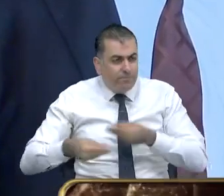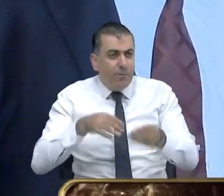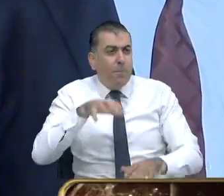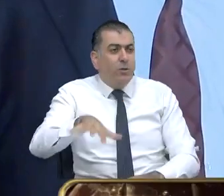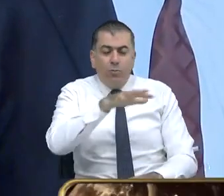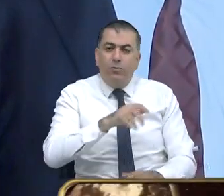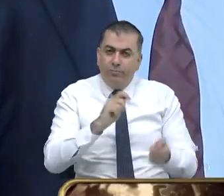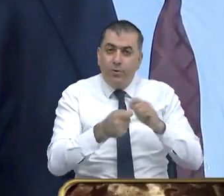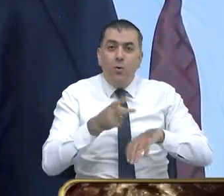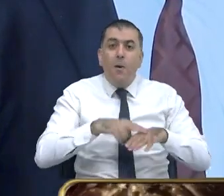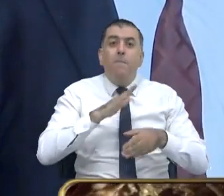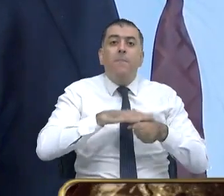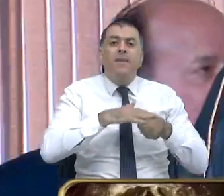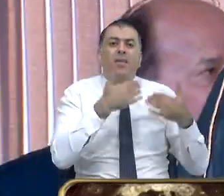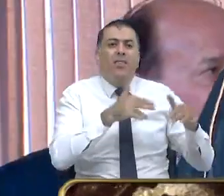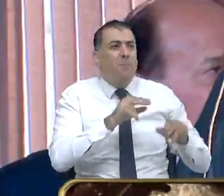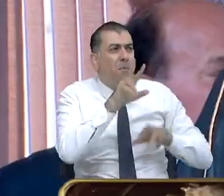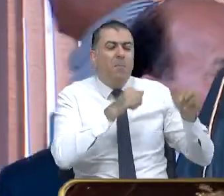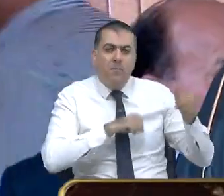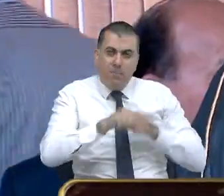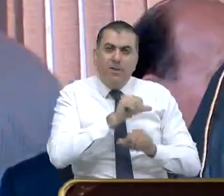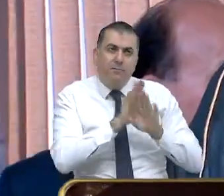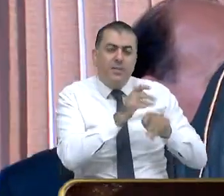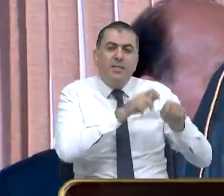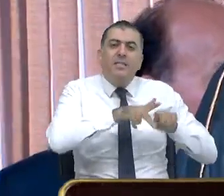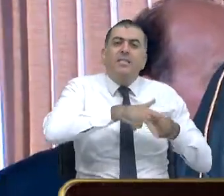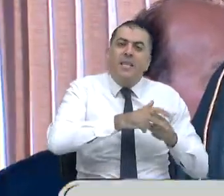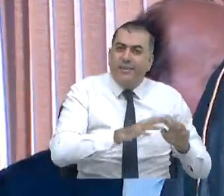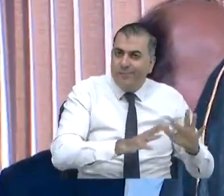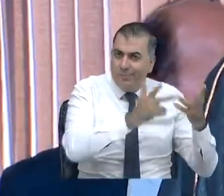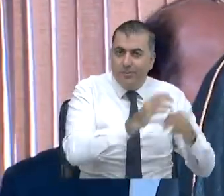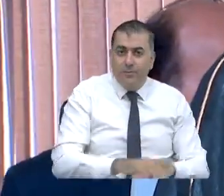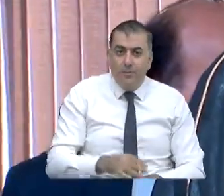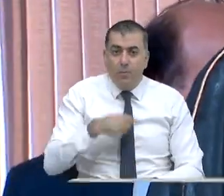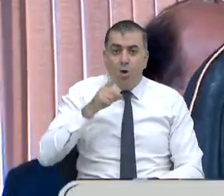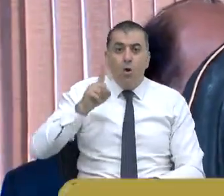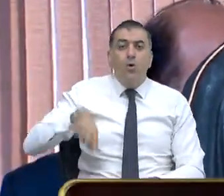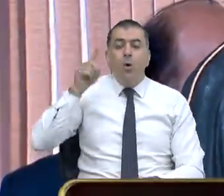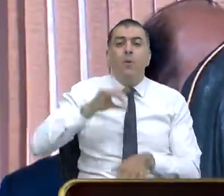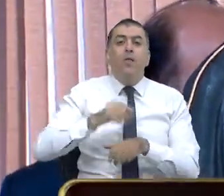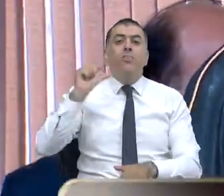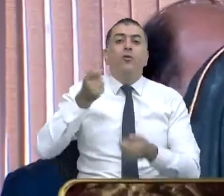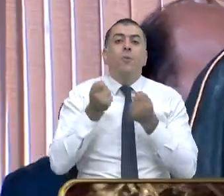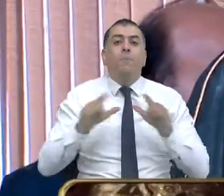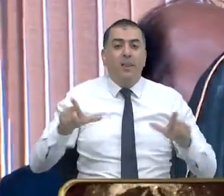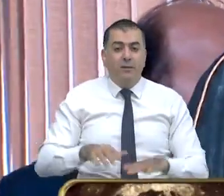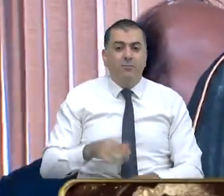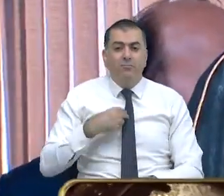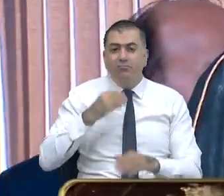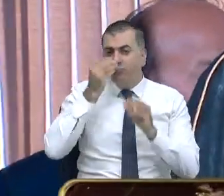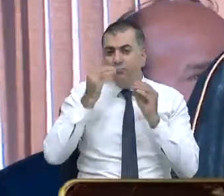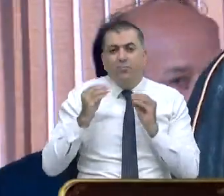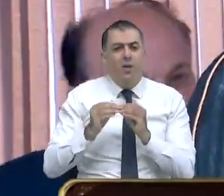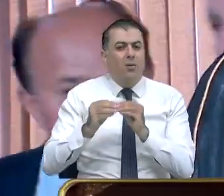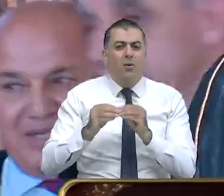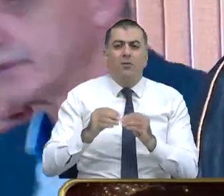ترميم بعض المنازل باذن الله عز وجل احنا قد بنقدم اليوم العلاج الطبي المجاني كما تعودنا في